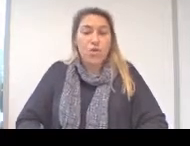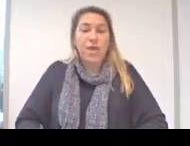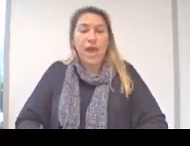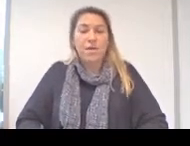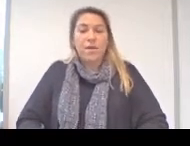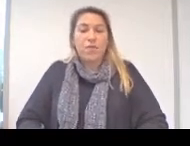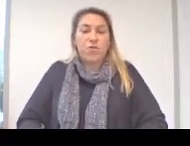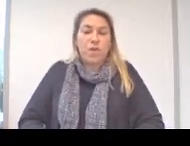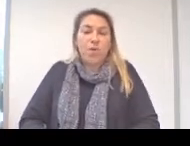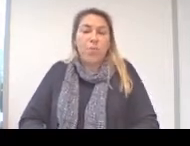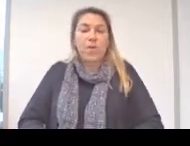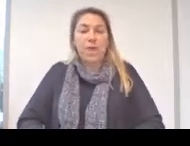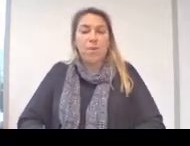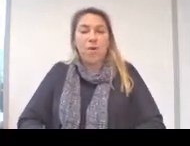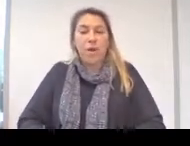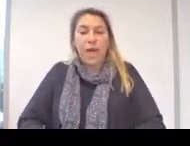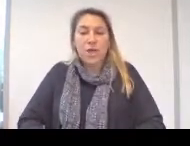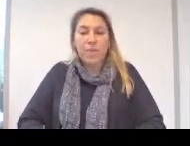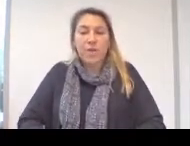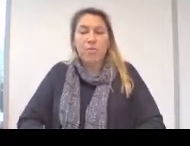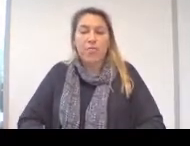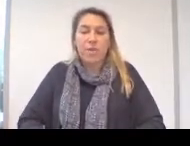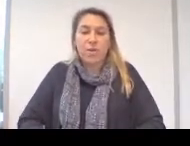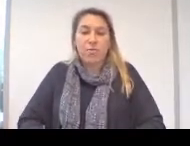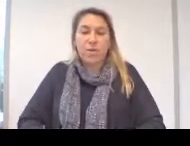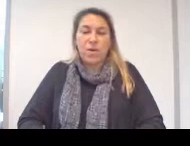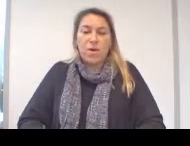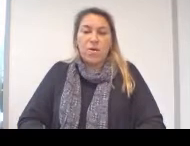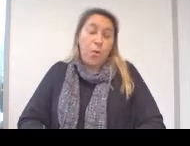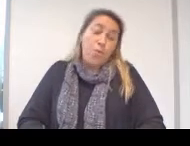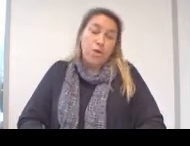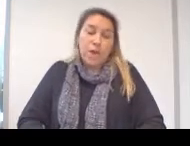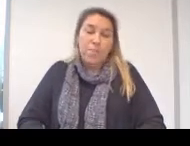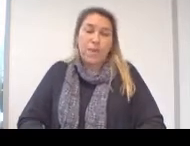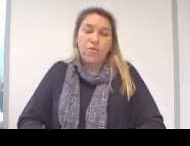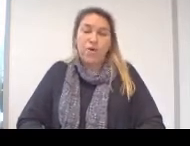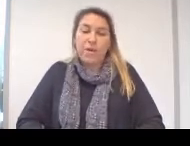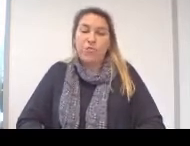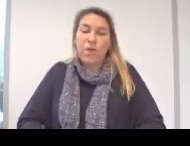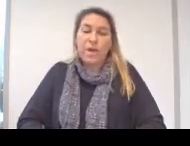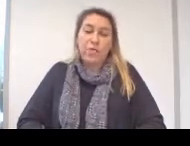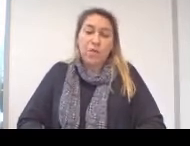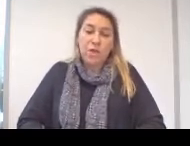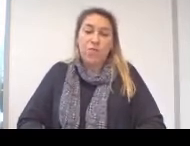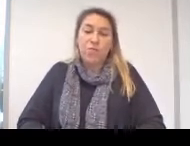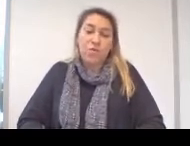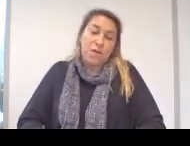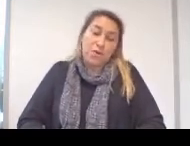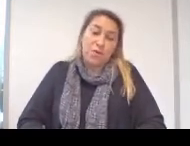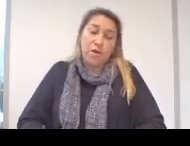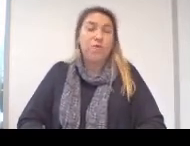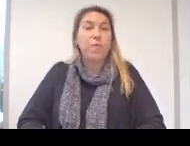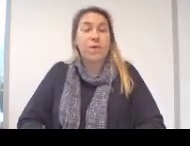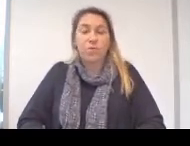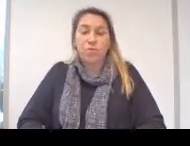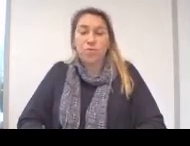sont centrales. Ce secteur porte également un large panel de formations, propose un large panel de formation à tous les niveaux et